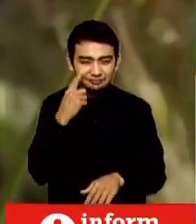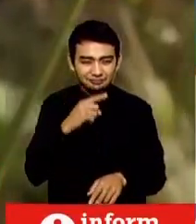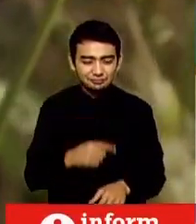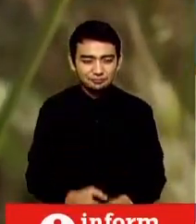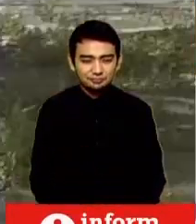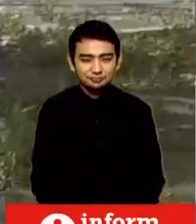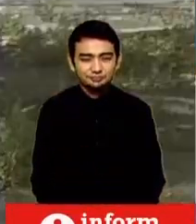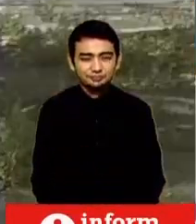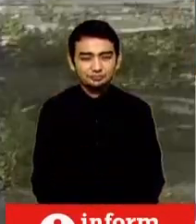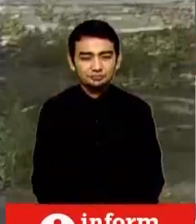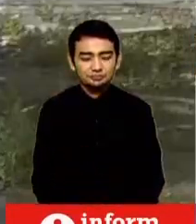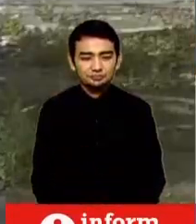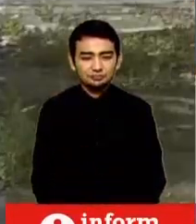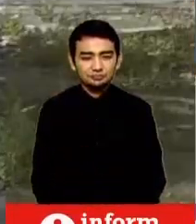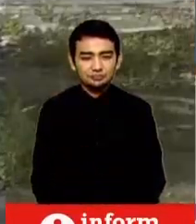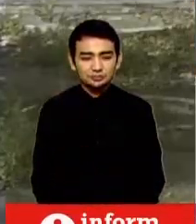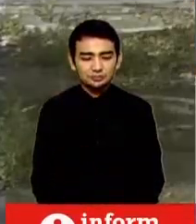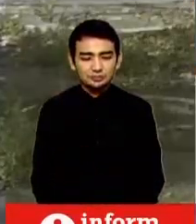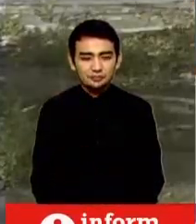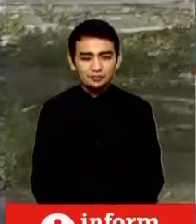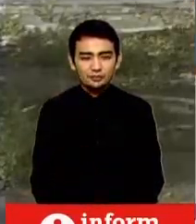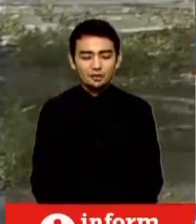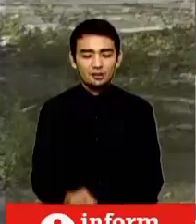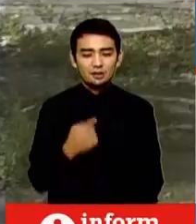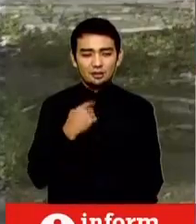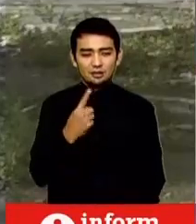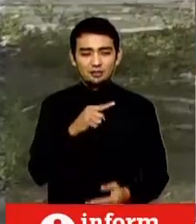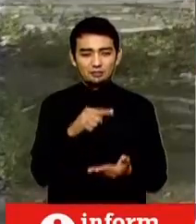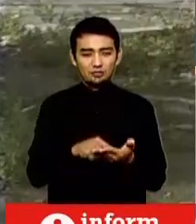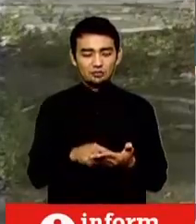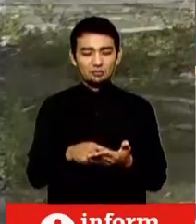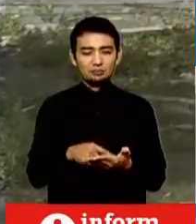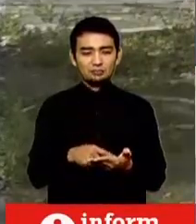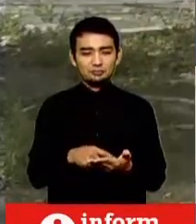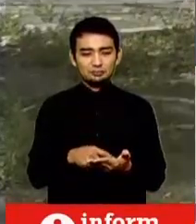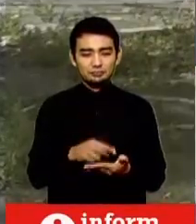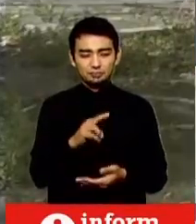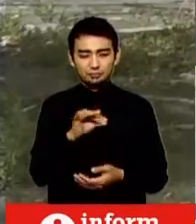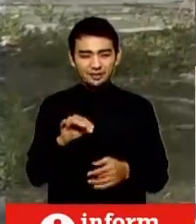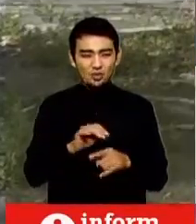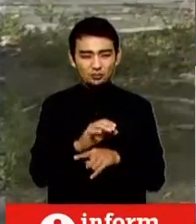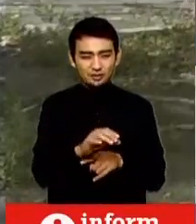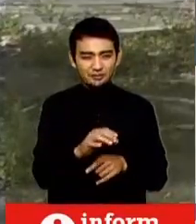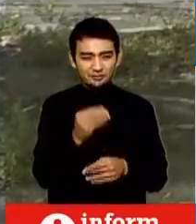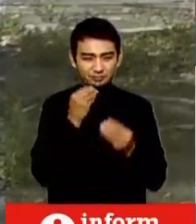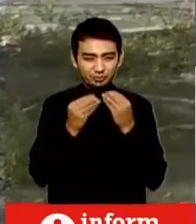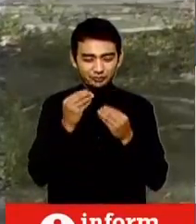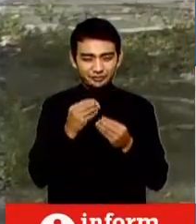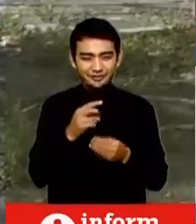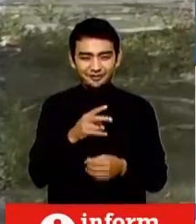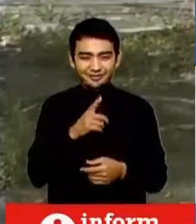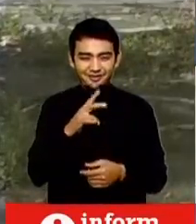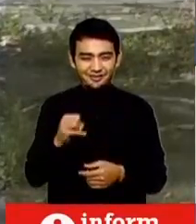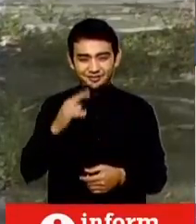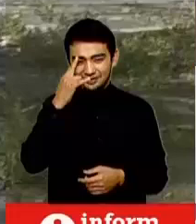инициативу. Мы всегда ставим один вопрос, чтобы при отправке продукции в наш Казахстан,